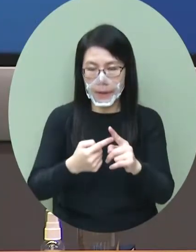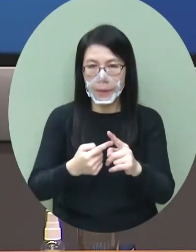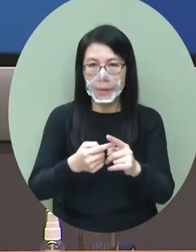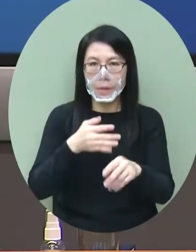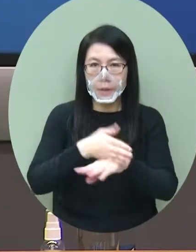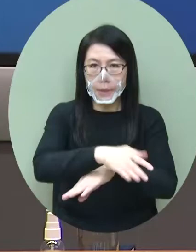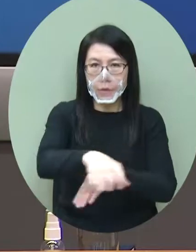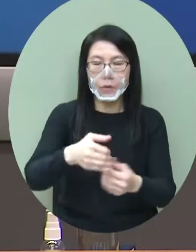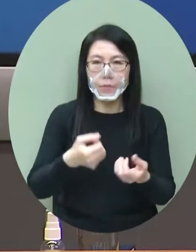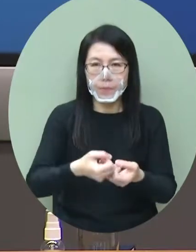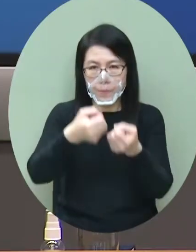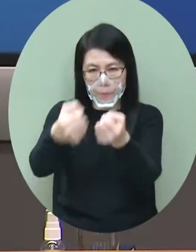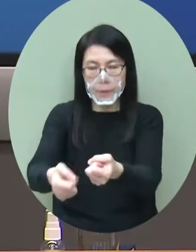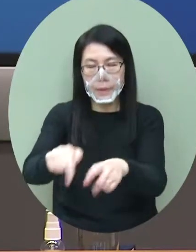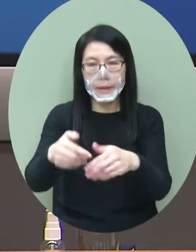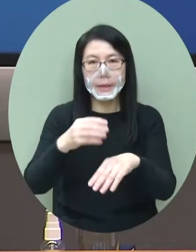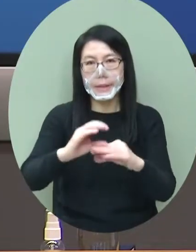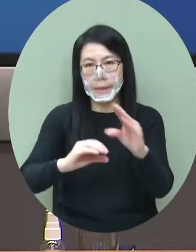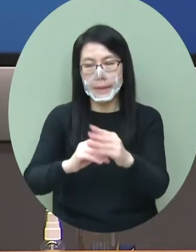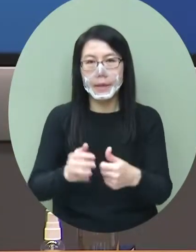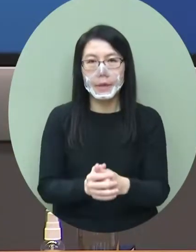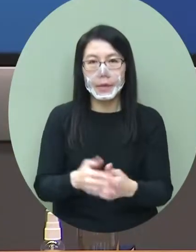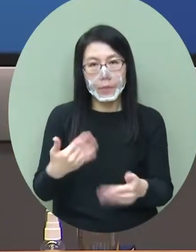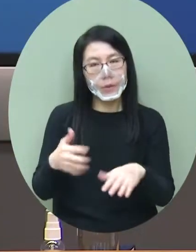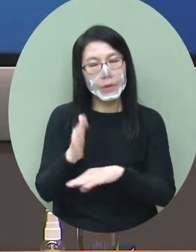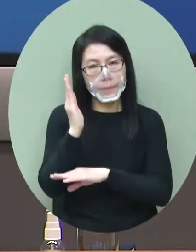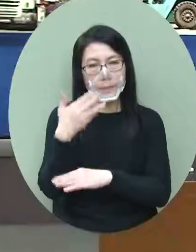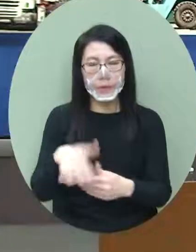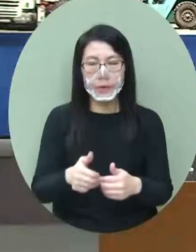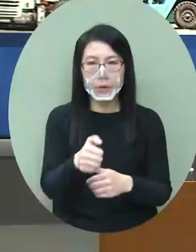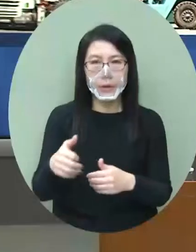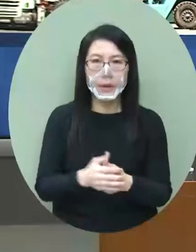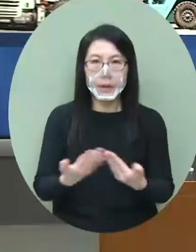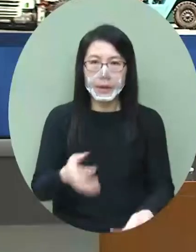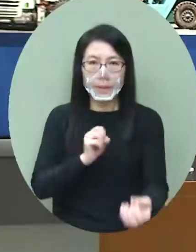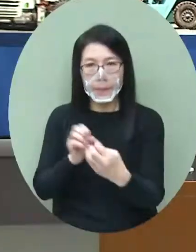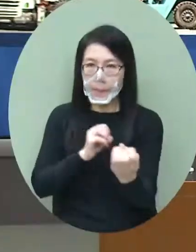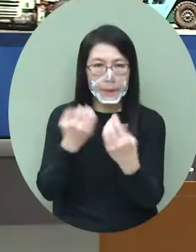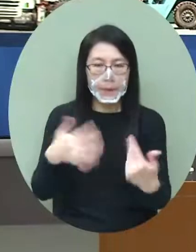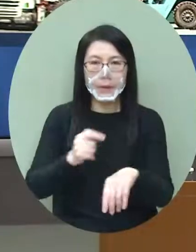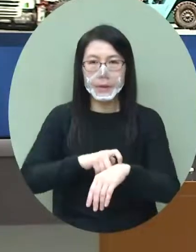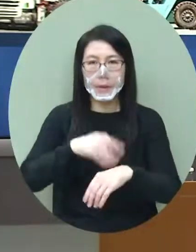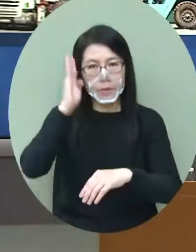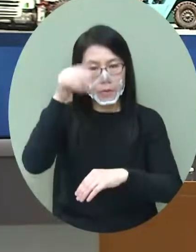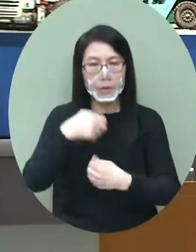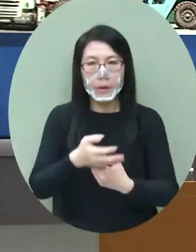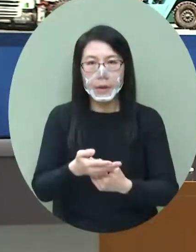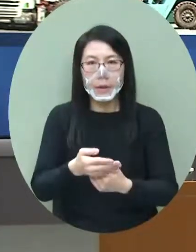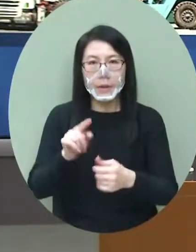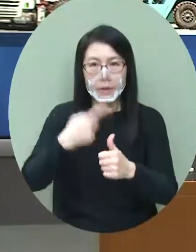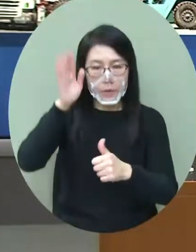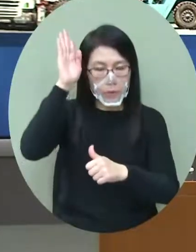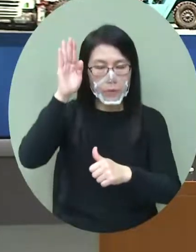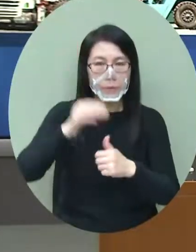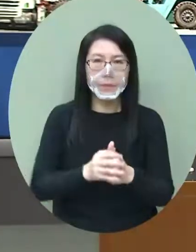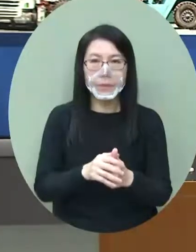17000名确诊人士进入社区隔离措施。我要说的就到此为止。现在是提问时间。 朋友啦，请先举手。